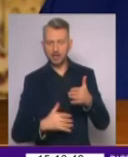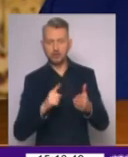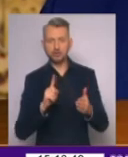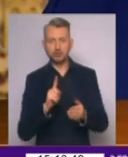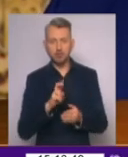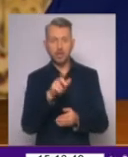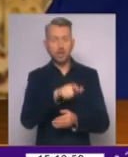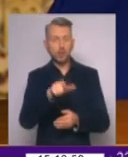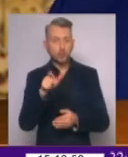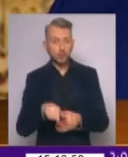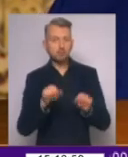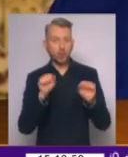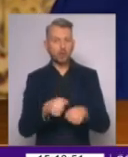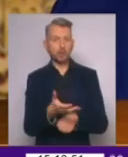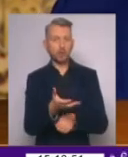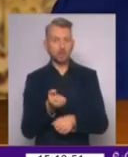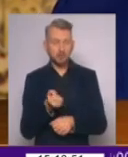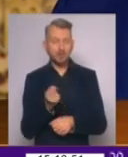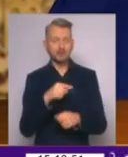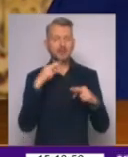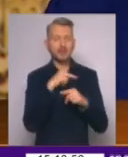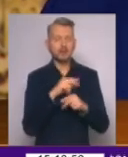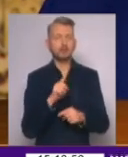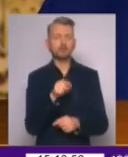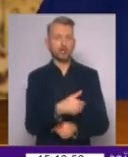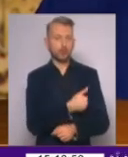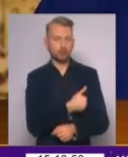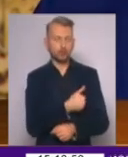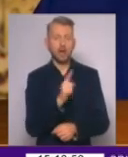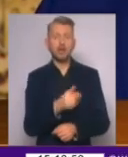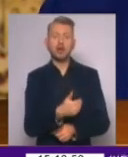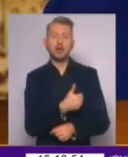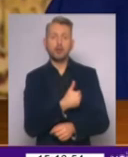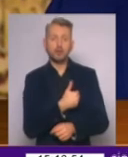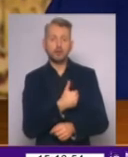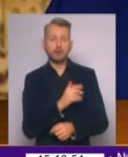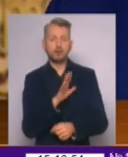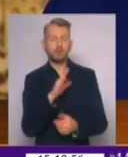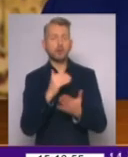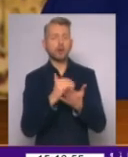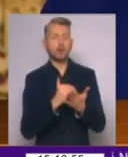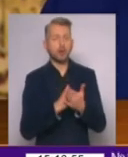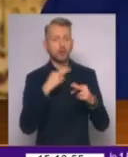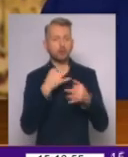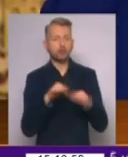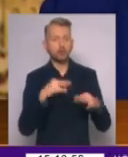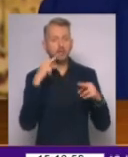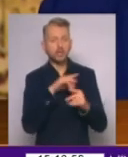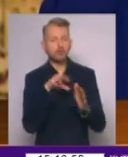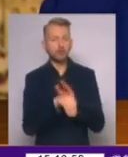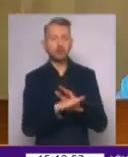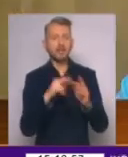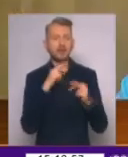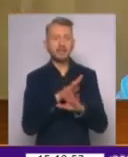таки люди могли отримати ті ліки, які вони хочуть. Але дуже хочеться, щоб все ж таки в програмі доступні ліки включили ліки не тільки з